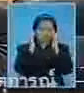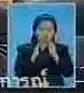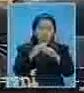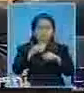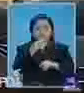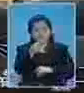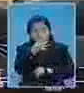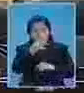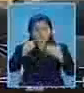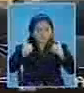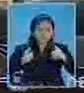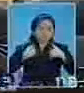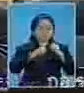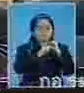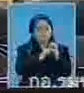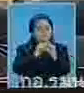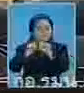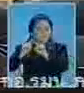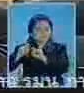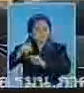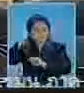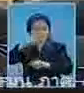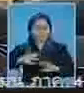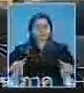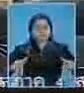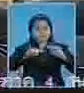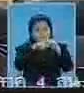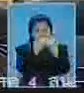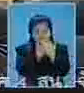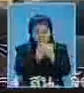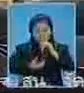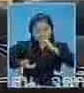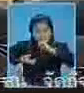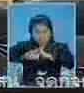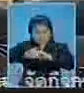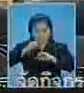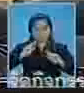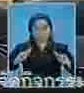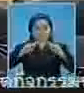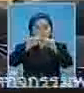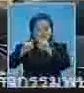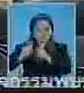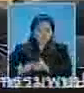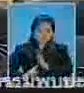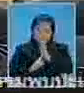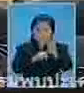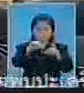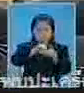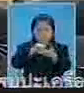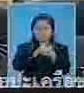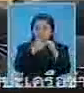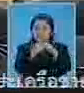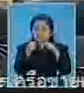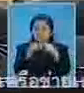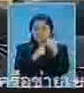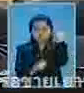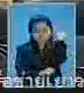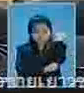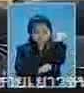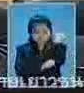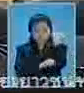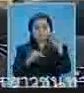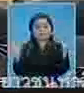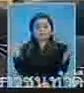แต่เป็นนโยบายที่กระทรวงการคลังได้ร่วมมือกับทางกระทรวงอื่นๆในการนำเสนอเพื่อแก้ไขปัญหาความยากจนและความเหลื่อมล้ำ